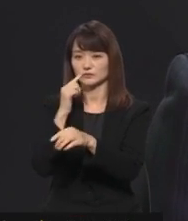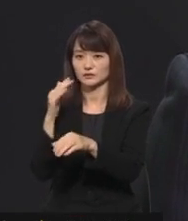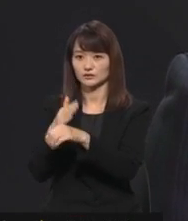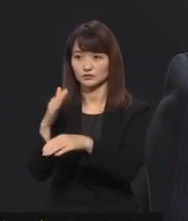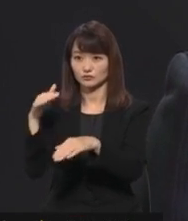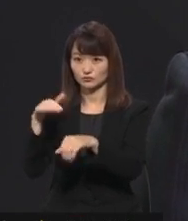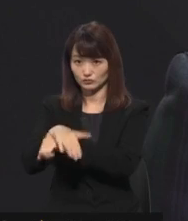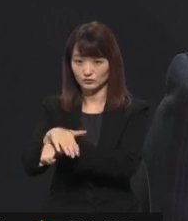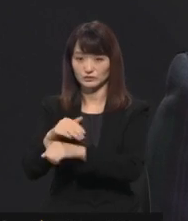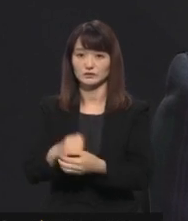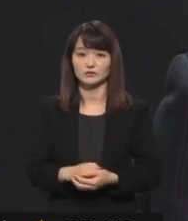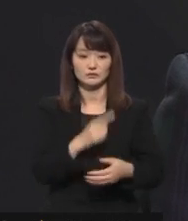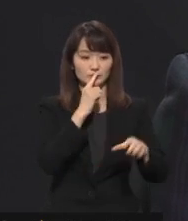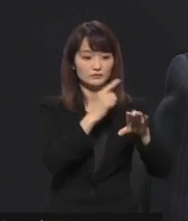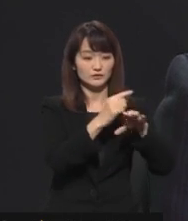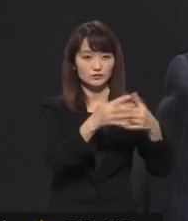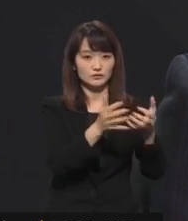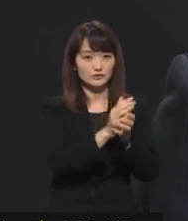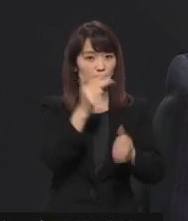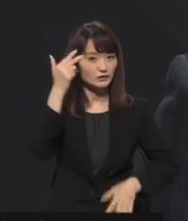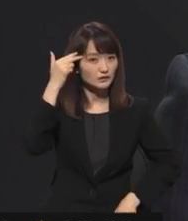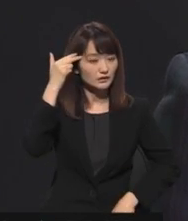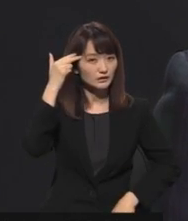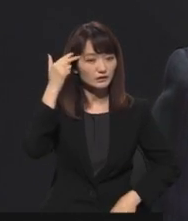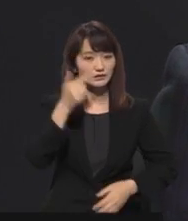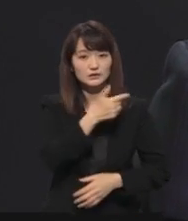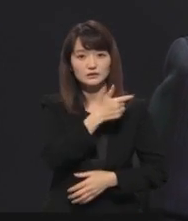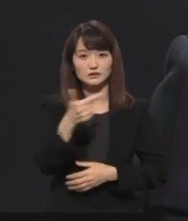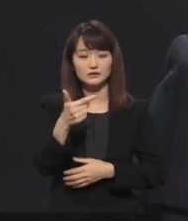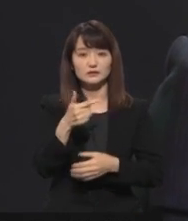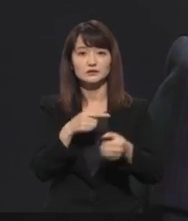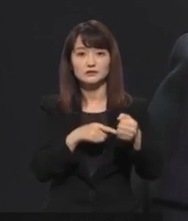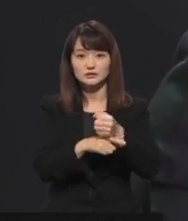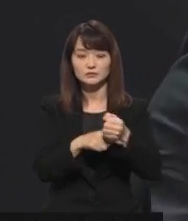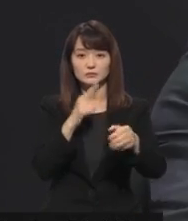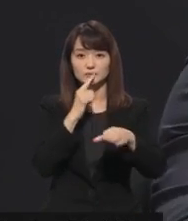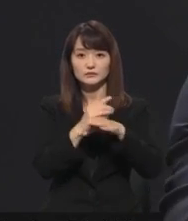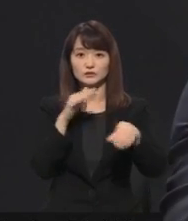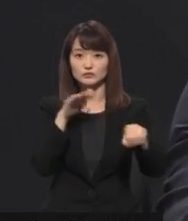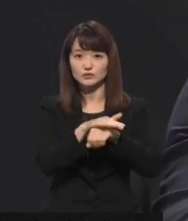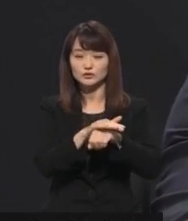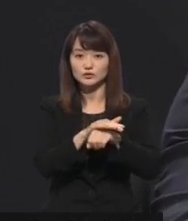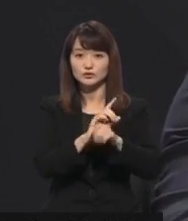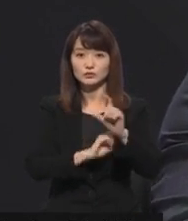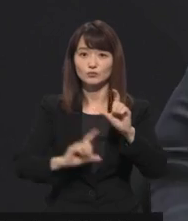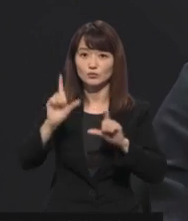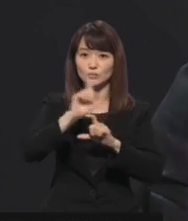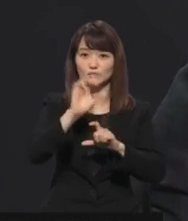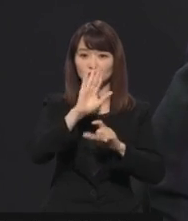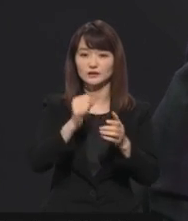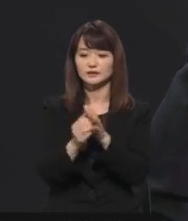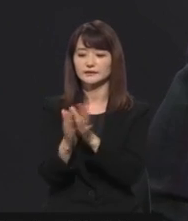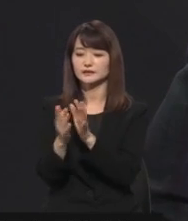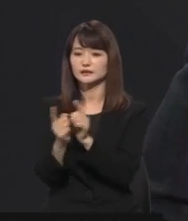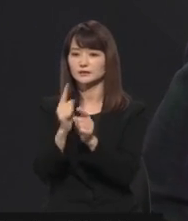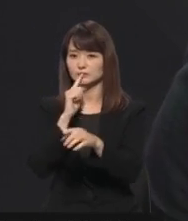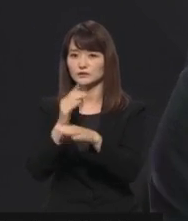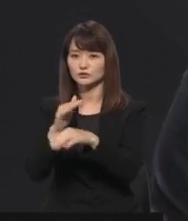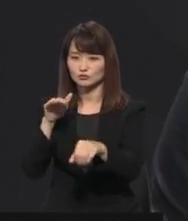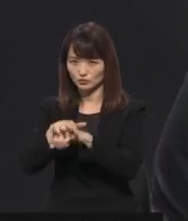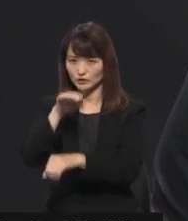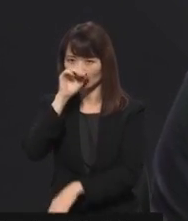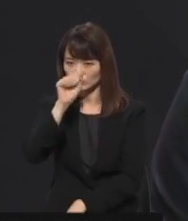씨는 사실상 데이 민주주의 체제를 보완하는 호텔스 직접 민주주의 보다는 아이 직접 민주 또 선언은 모습들을 보여 왔기 때문에